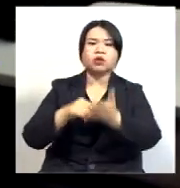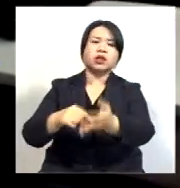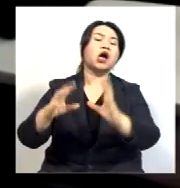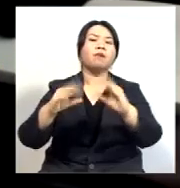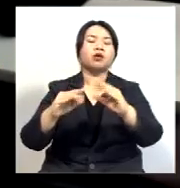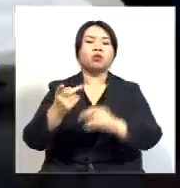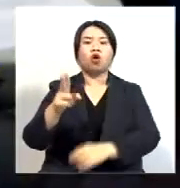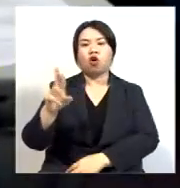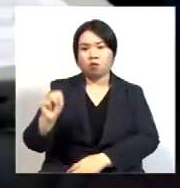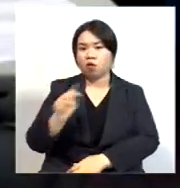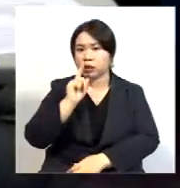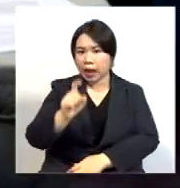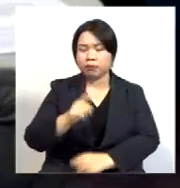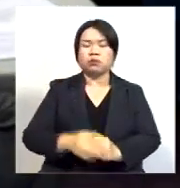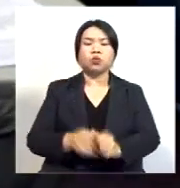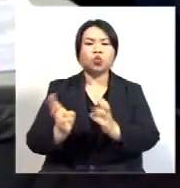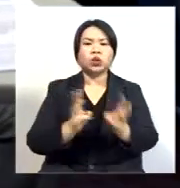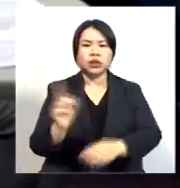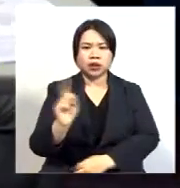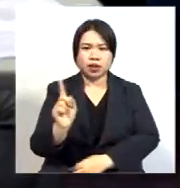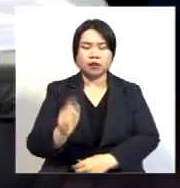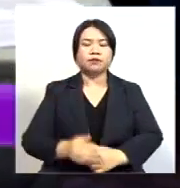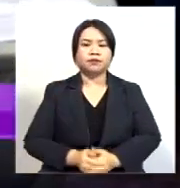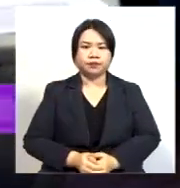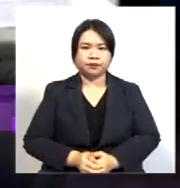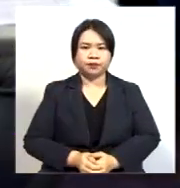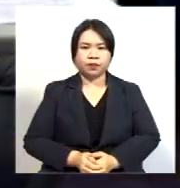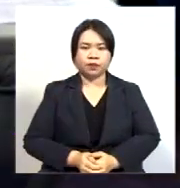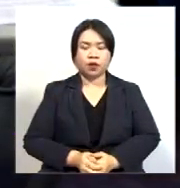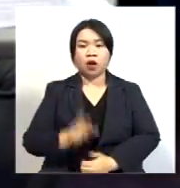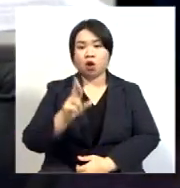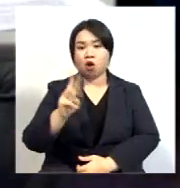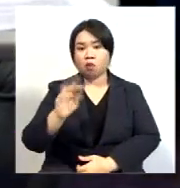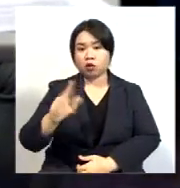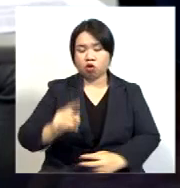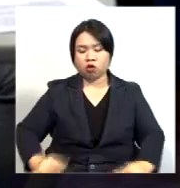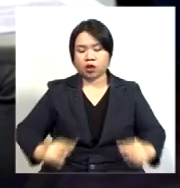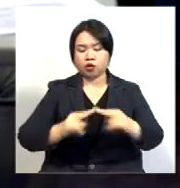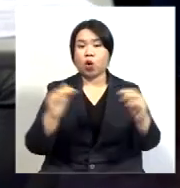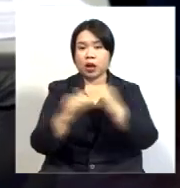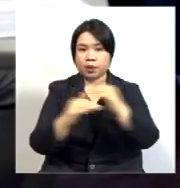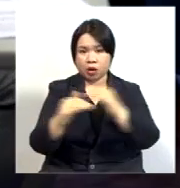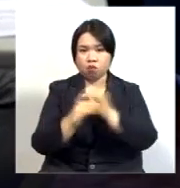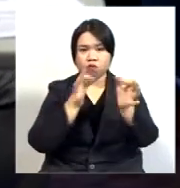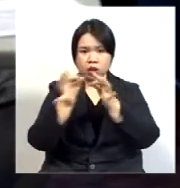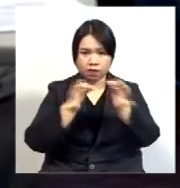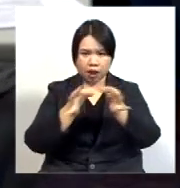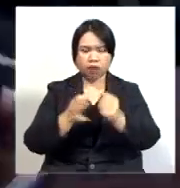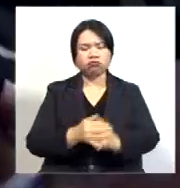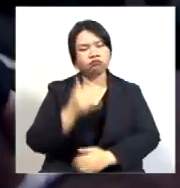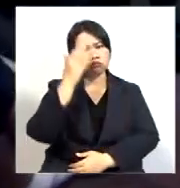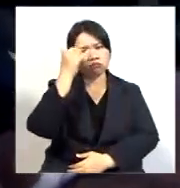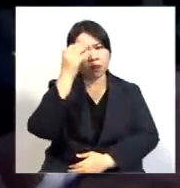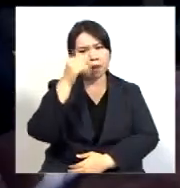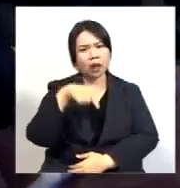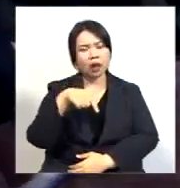ประชุมคณะรัฐมนตรีทางออกดังกล่าวนายศักดิ์สยามชิดชอบรัฐมนตรีว่าการกระทรวงคมนาคมก็อธิบายนะคะว่าทำไมจะ